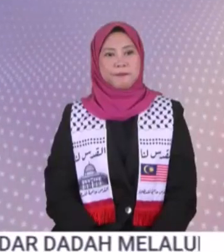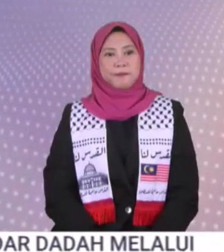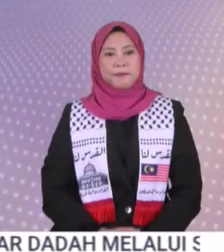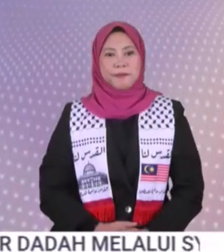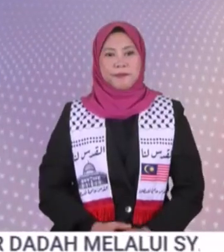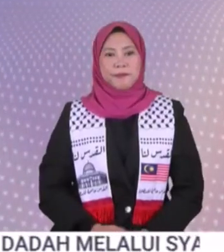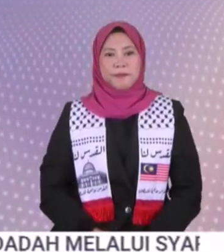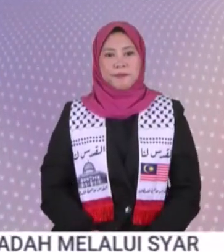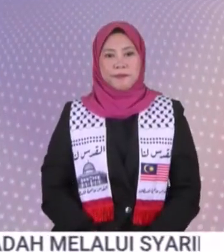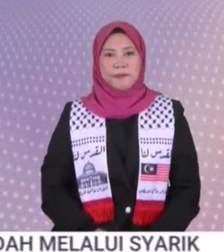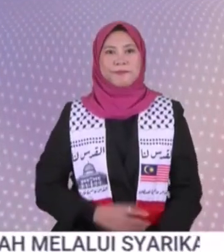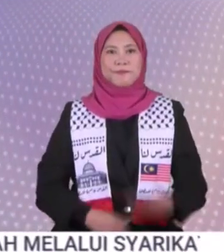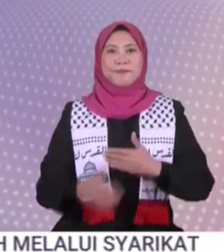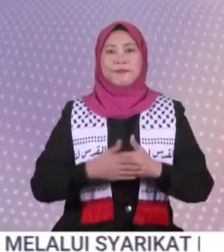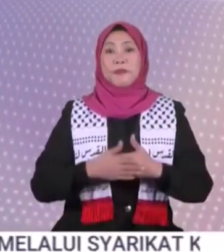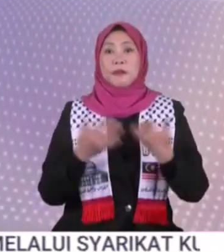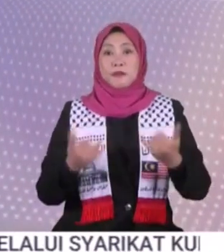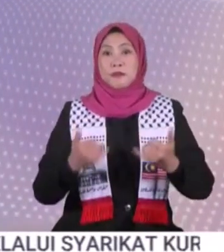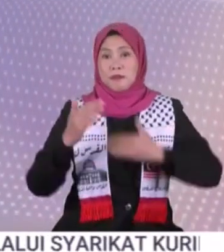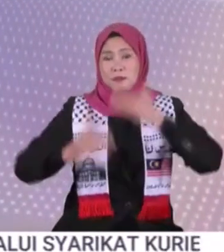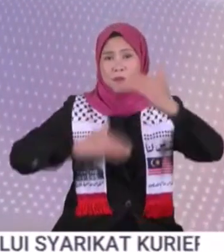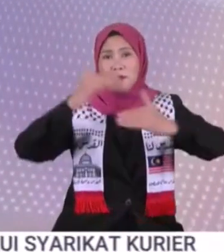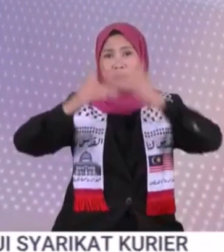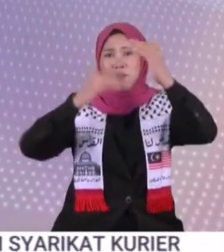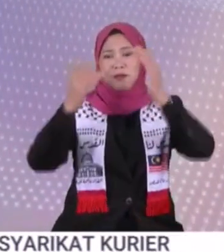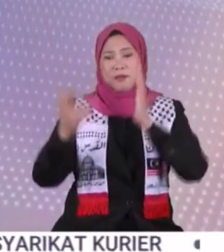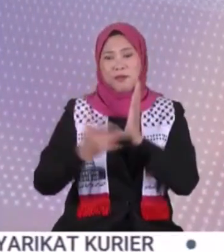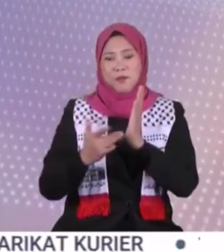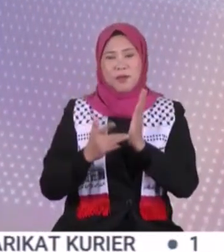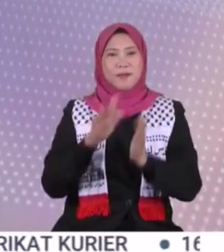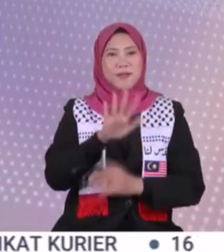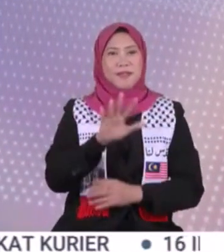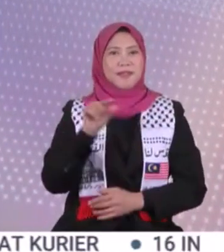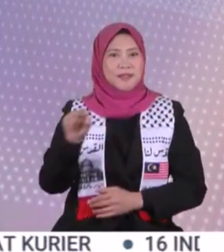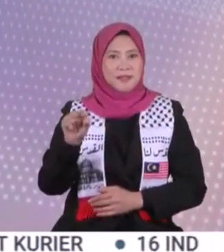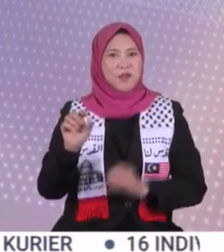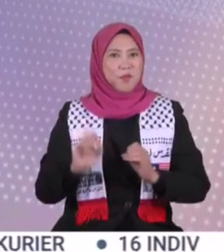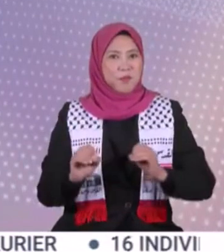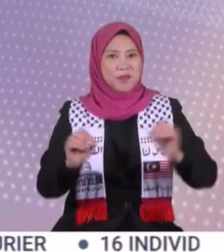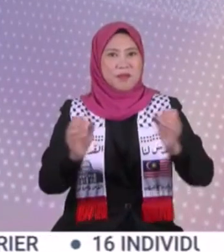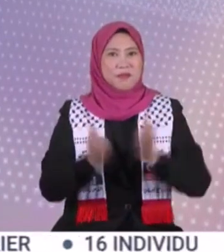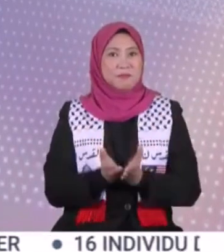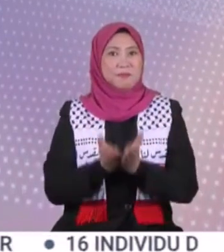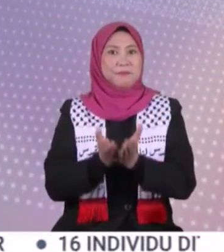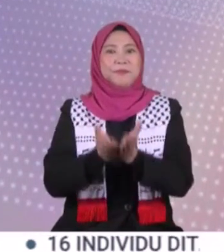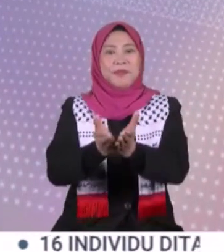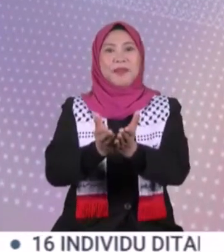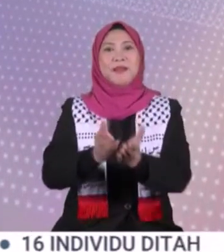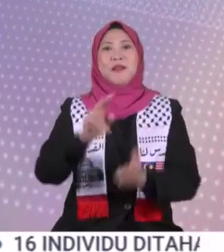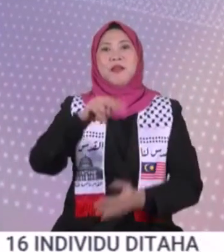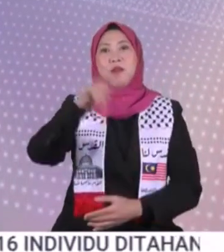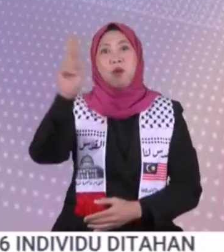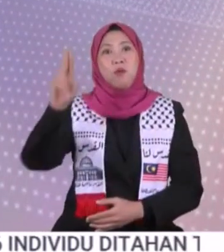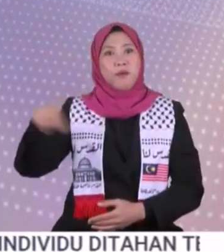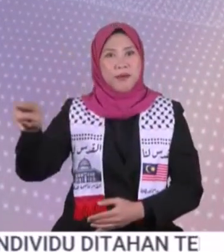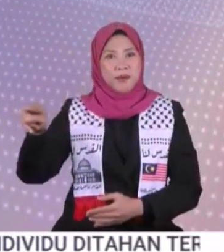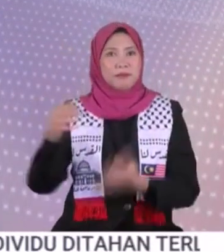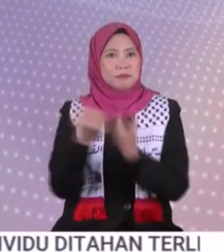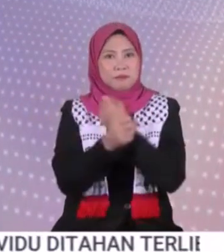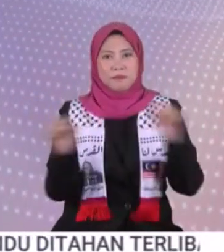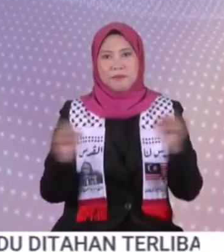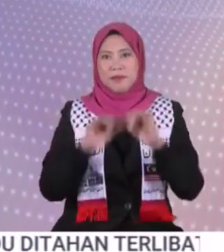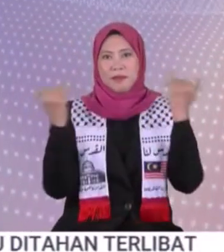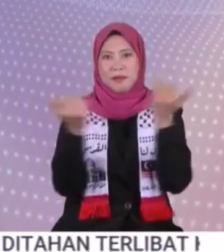u kembali kemajuan teknologi 5g dalam operasi maritim di Norway yang disediakan oleh Syarikat